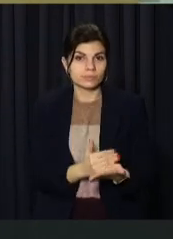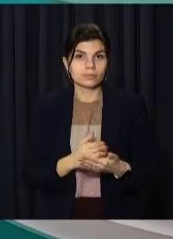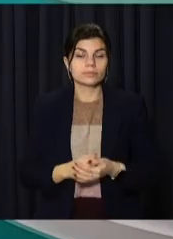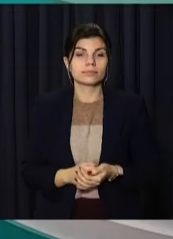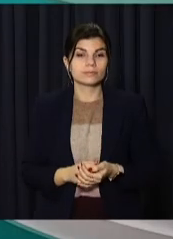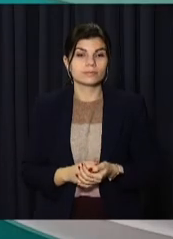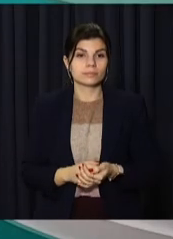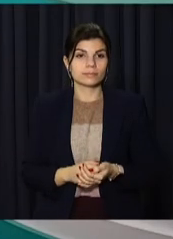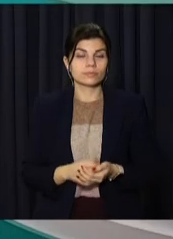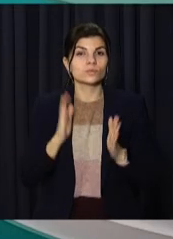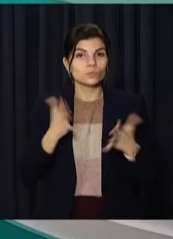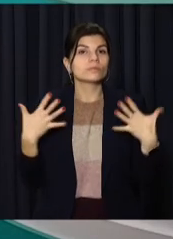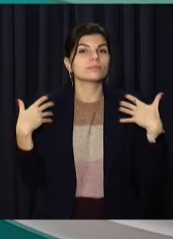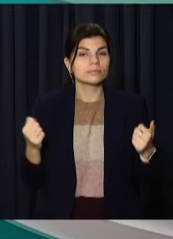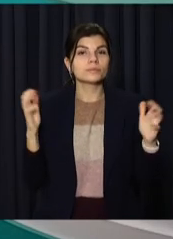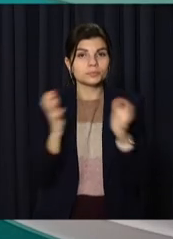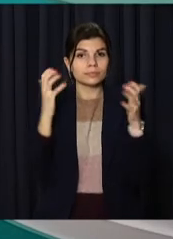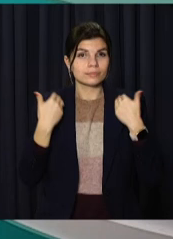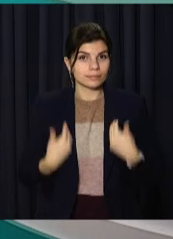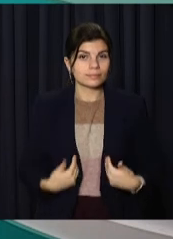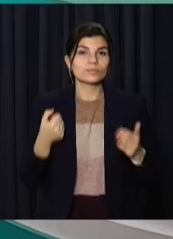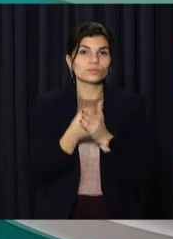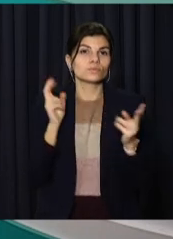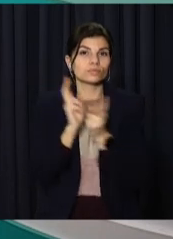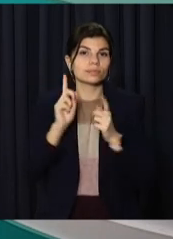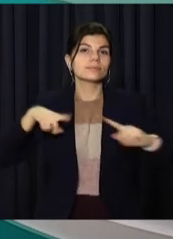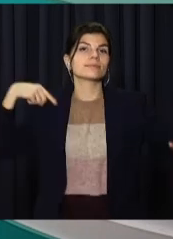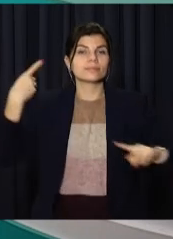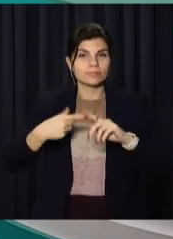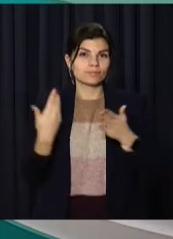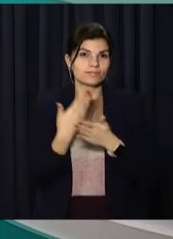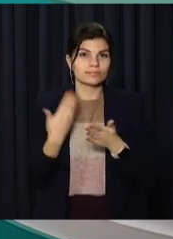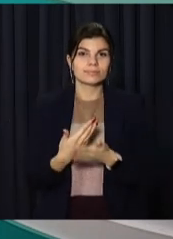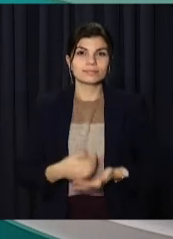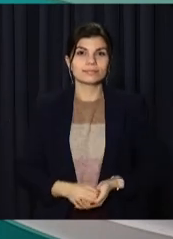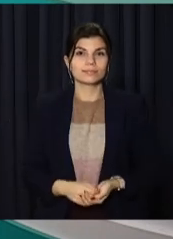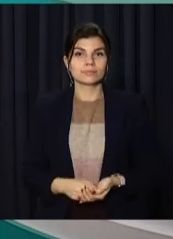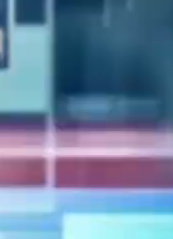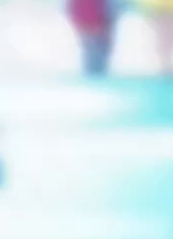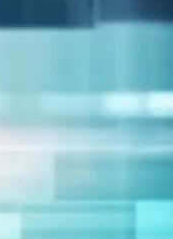YouTube-каналі. Будьте здорові, бережіть себе і до зустрічі у наступному випуску новин.